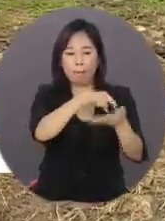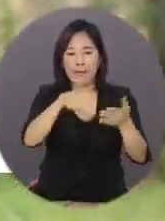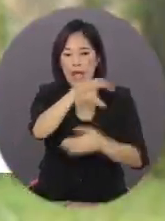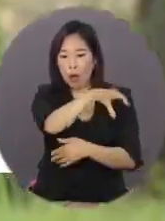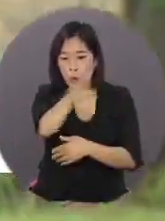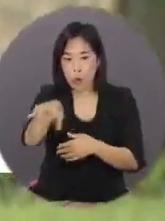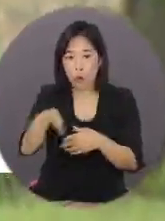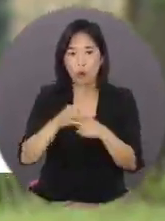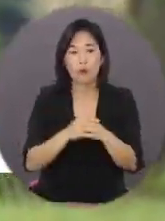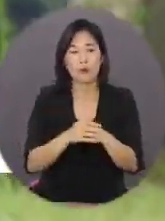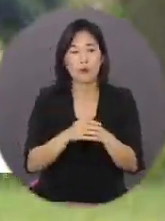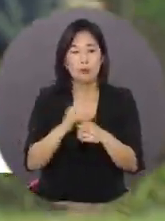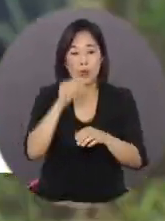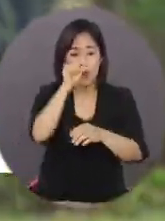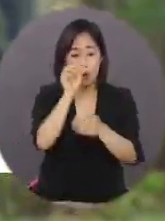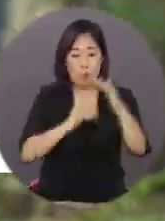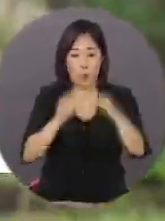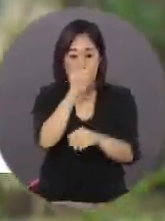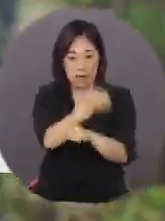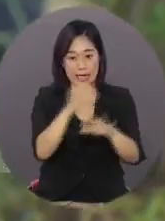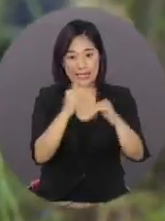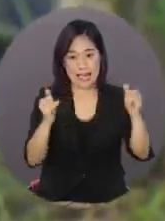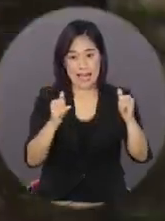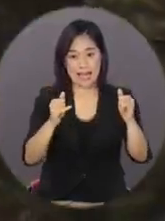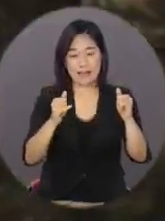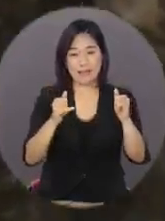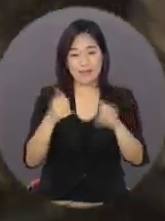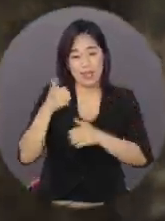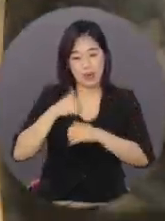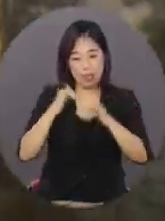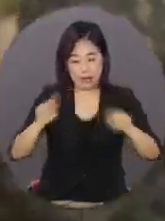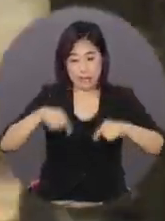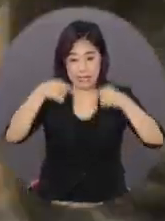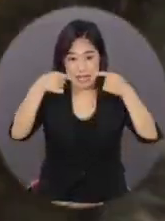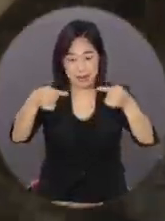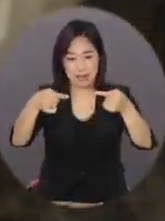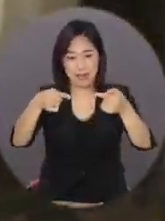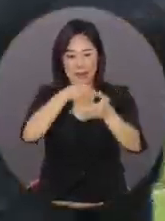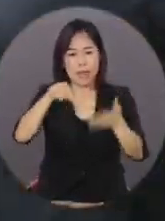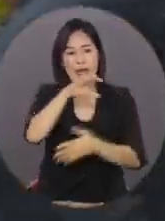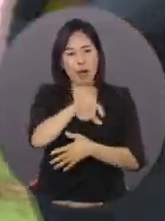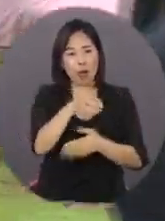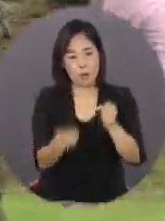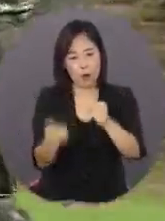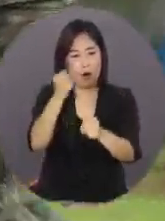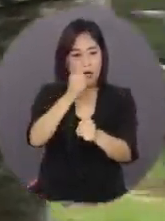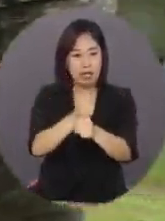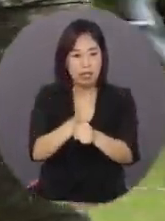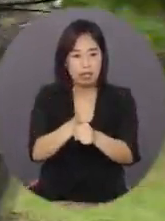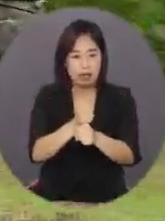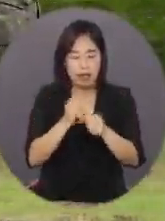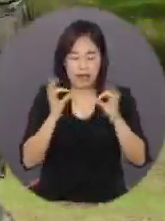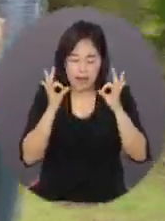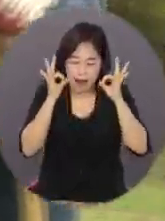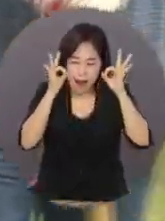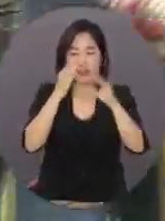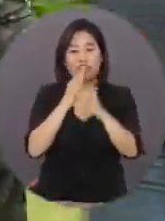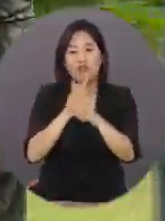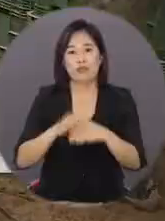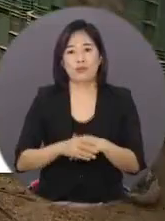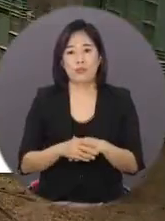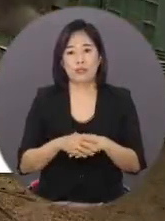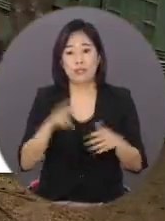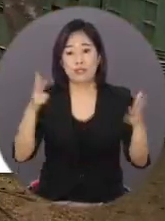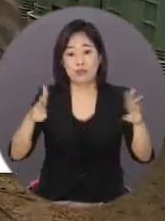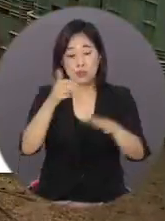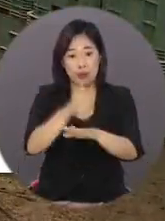수목원. 공무원과 군인들이 참여해 수목원을 핥히고 간 흔적들을 복구하느라 구슬땀을 흘렸습니다. 주말